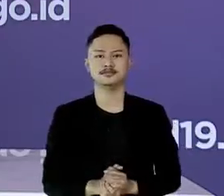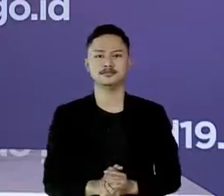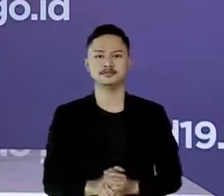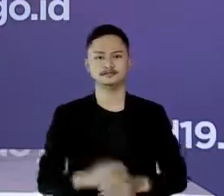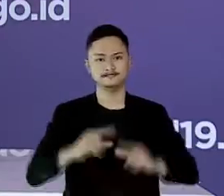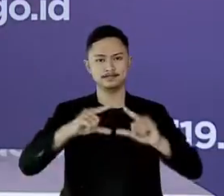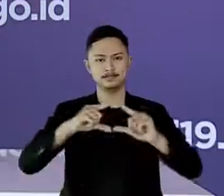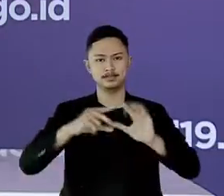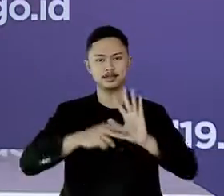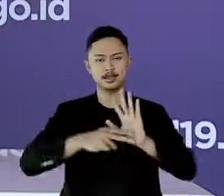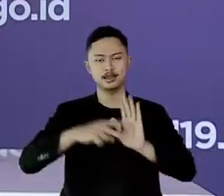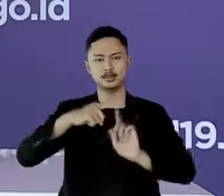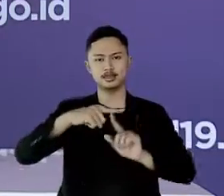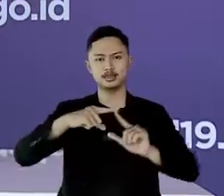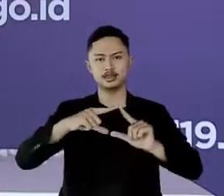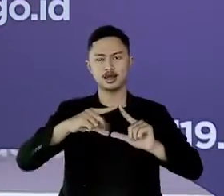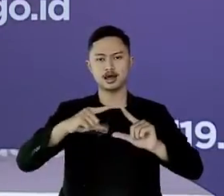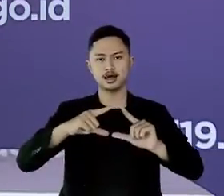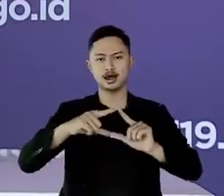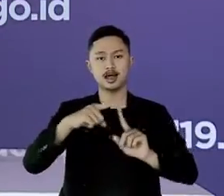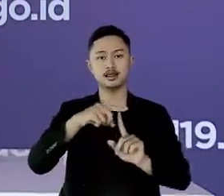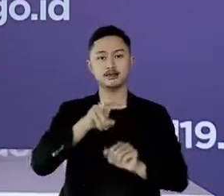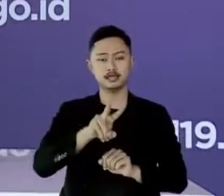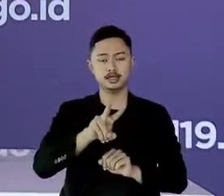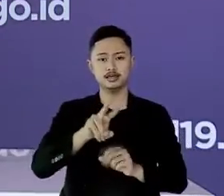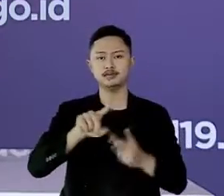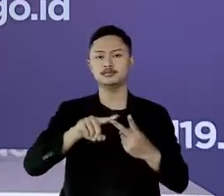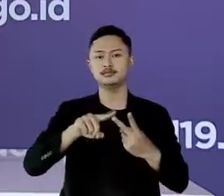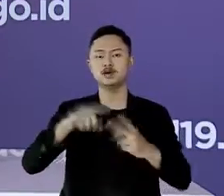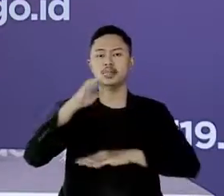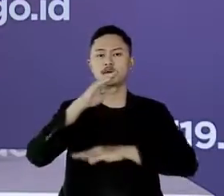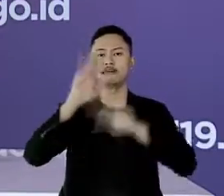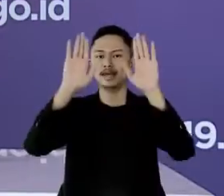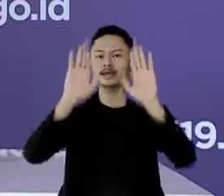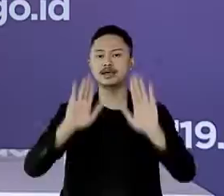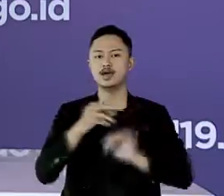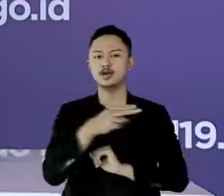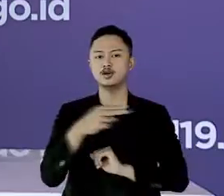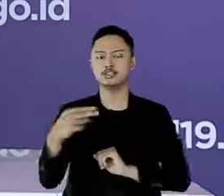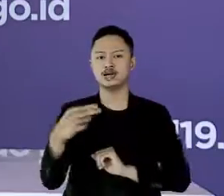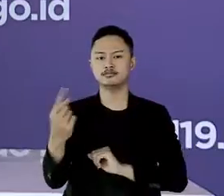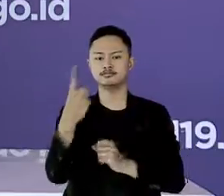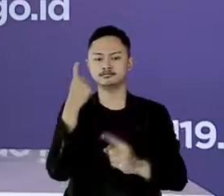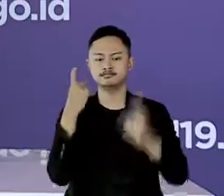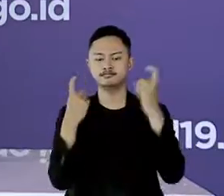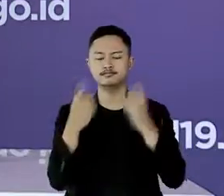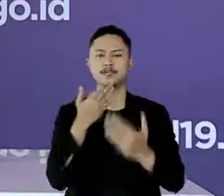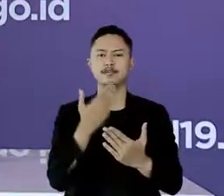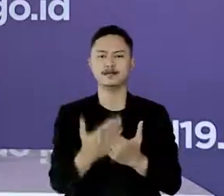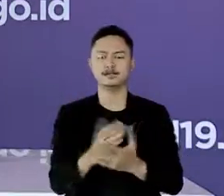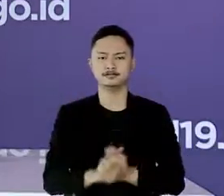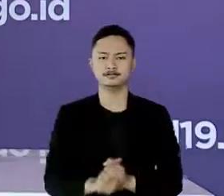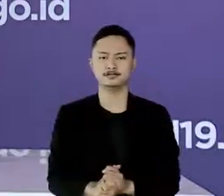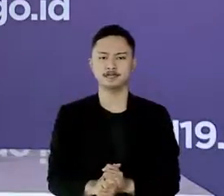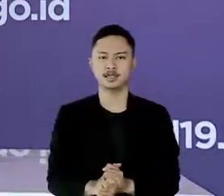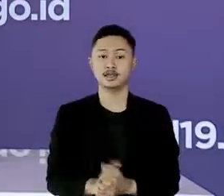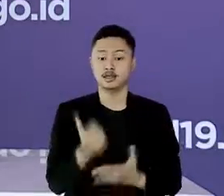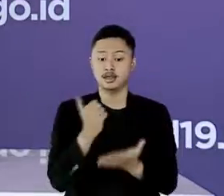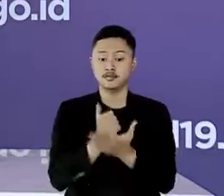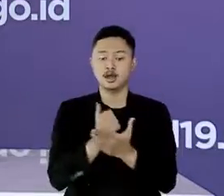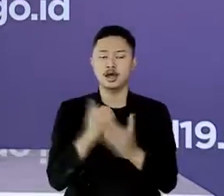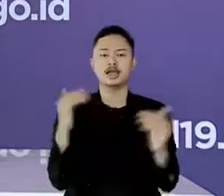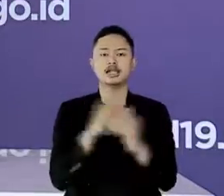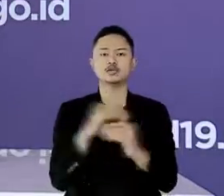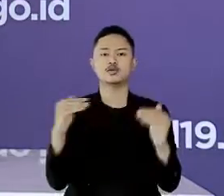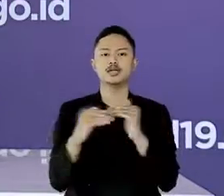pada antara TV dan Media Indonesia sampai saat ini kebijakan mobilitas dalam negeri secara nasional